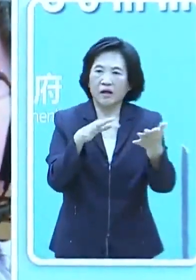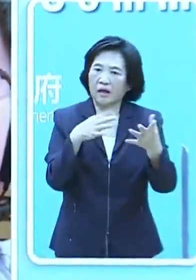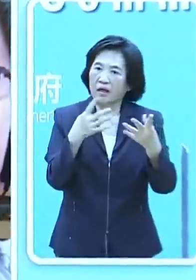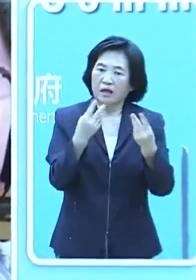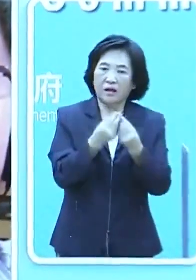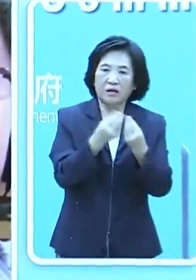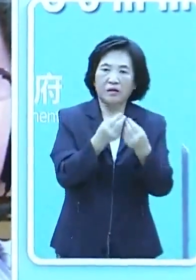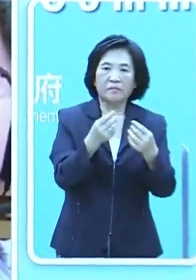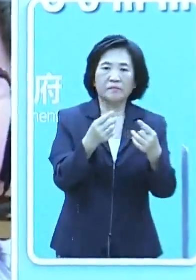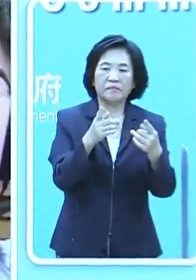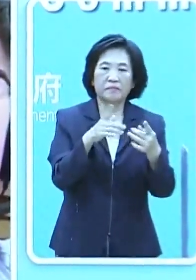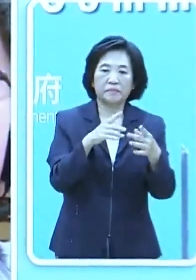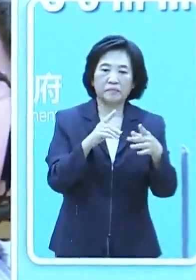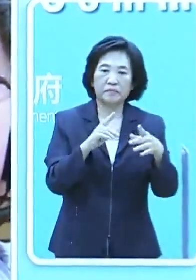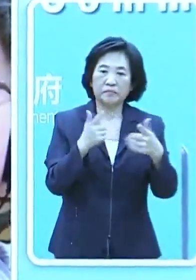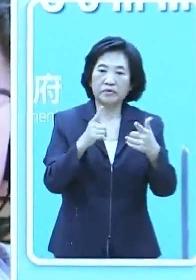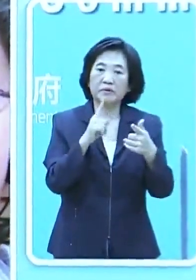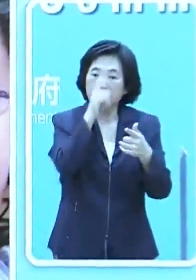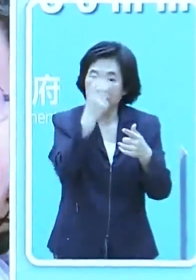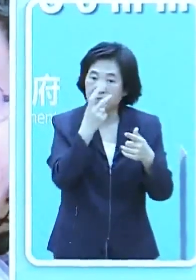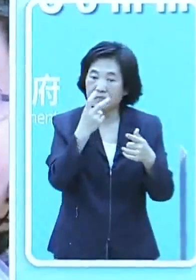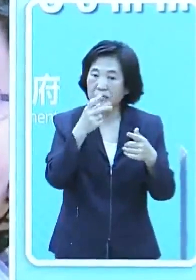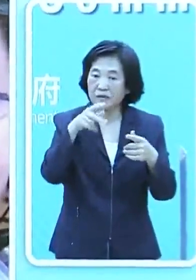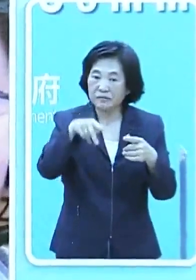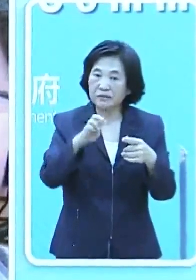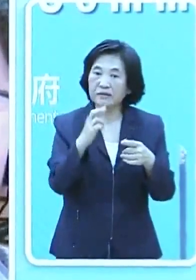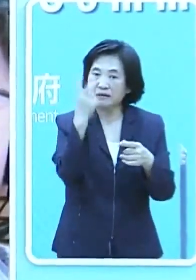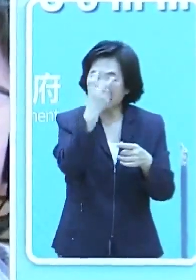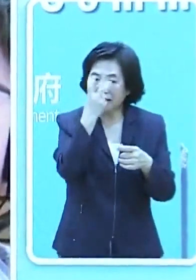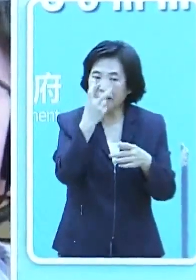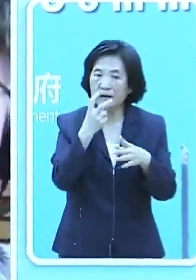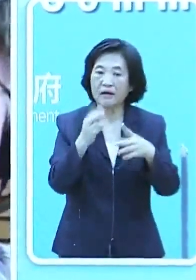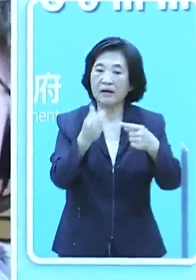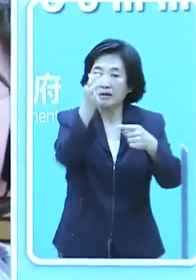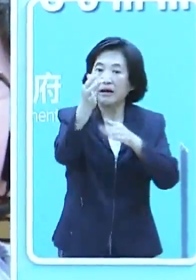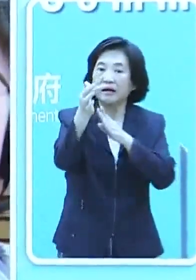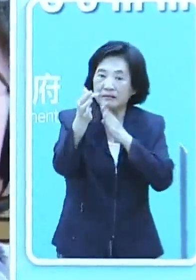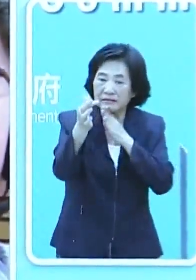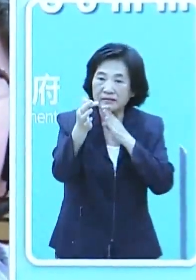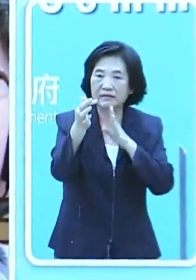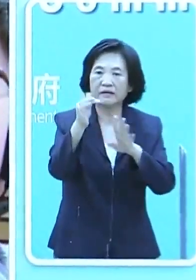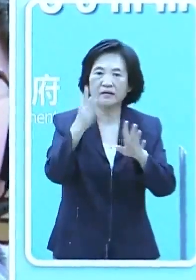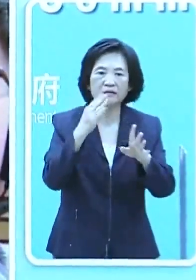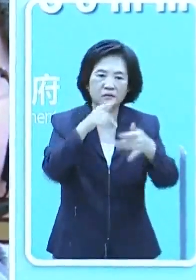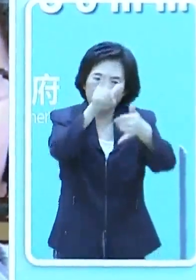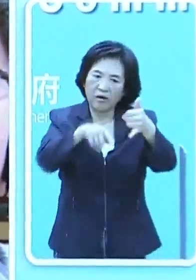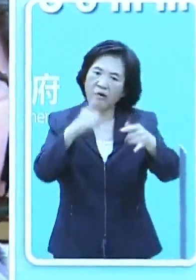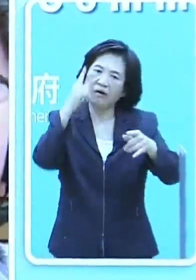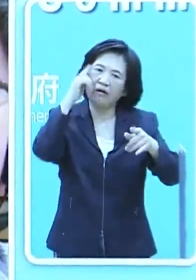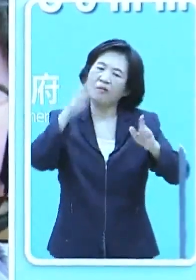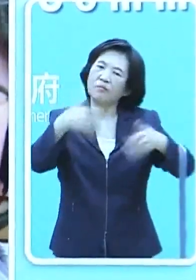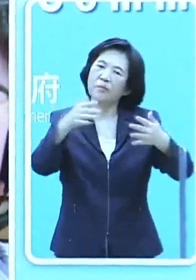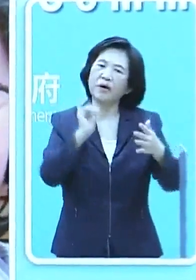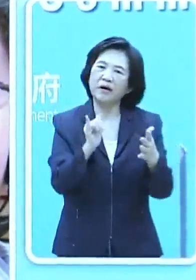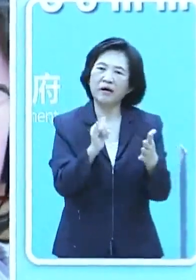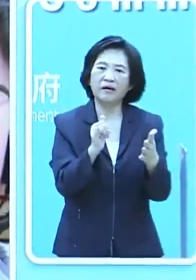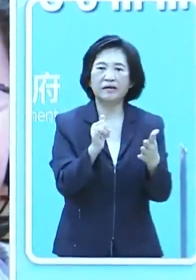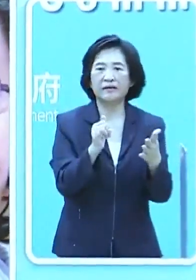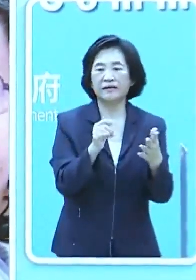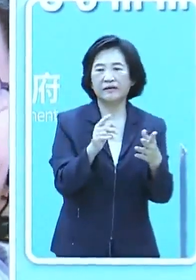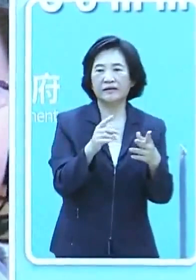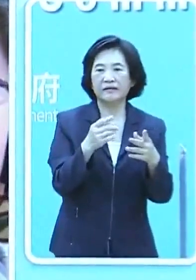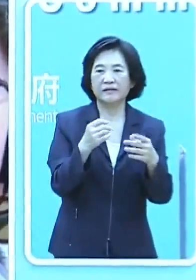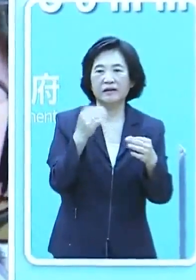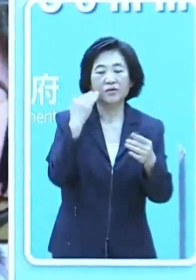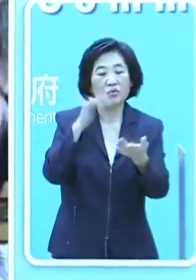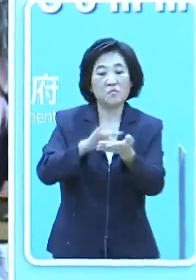照 PCR 来给药。比方说哦，你虽然 PCR 是阳性，可是你症状很轻啊，这种症状很轻，难道一定要